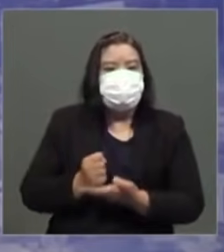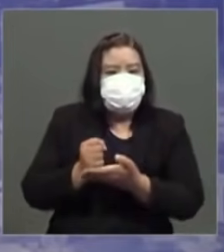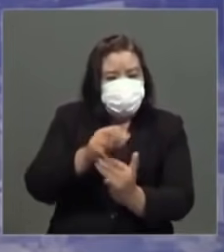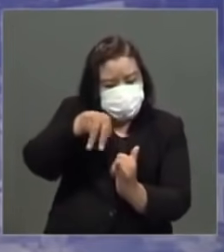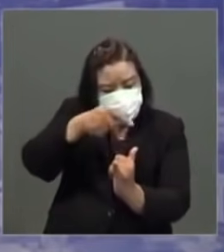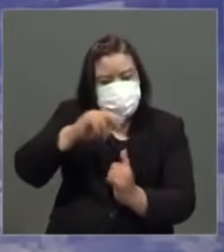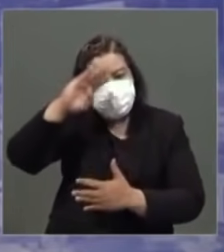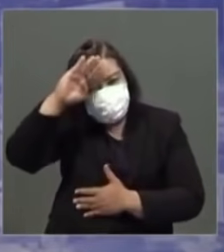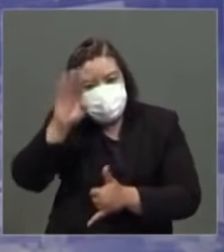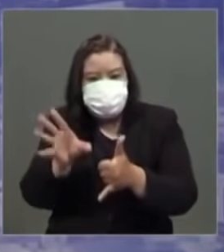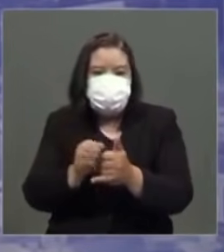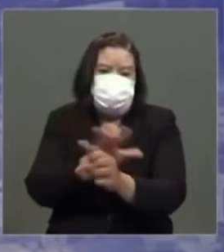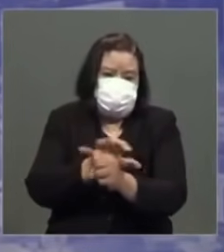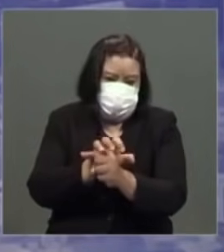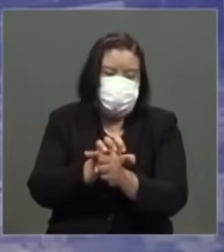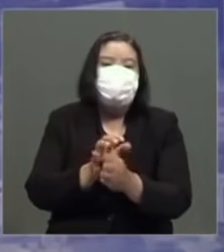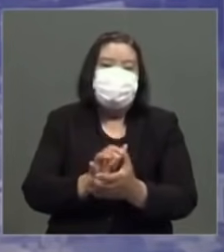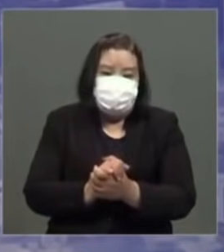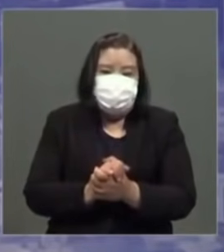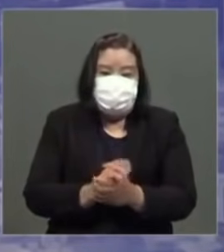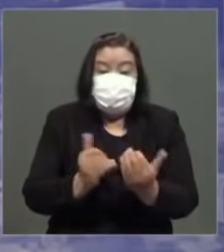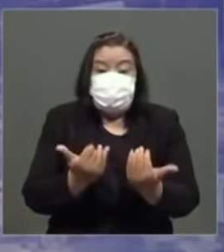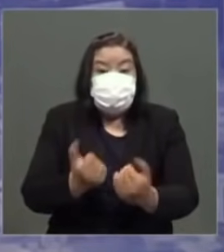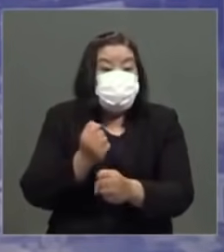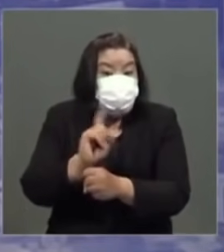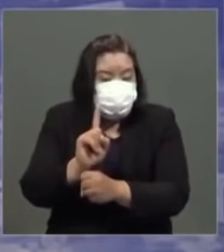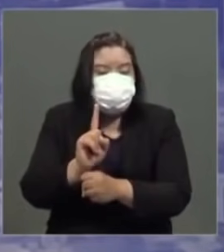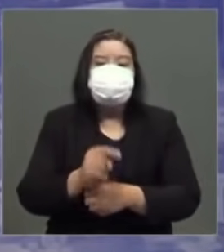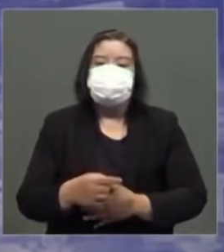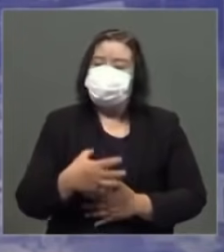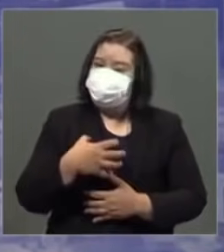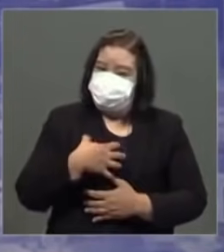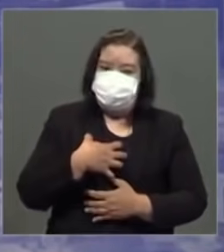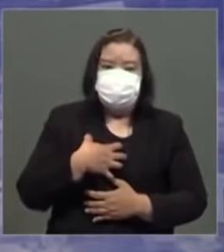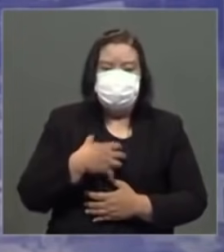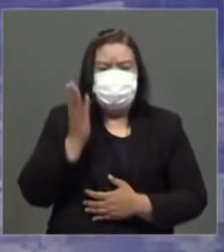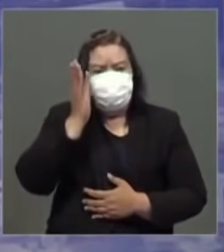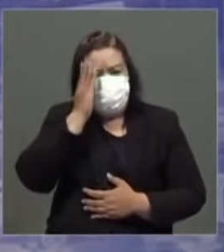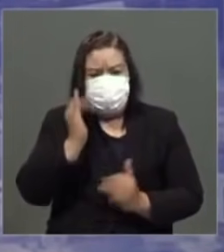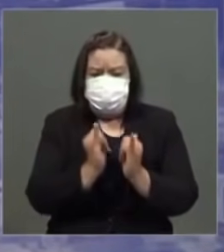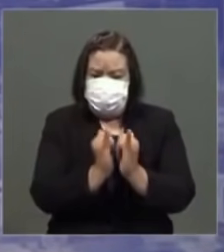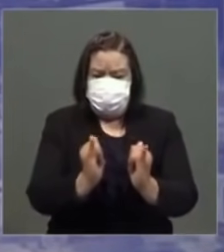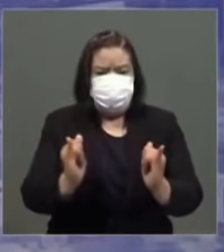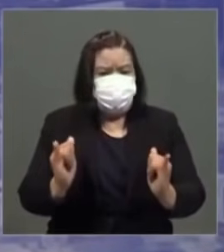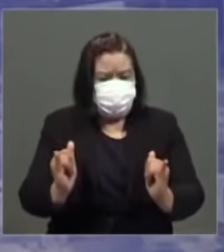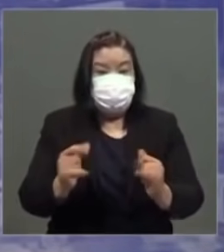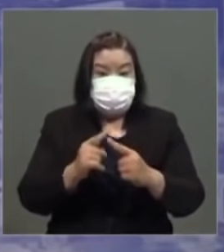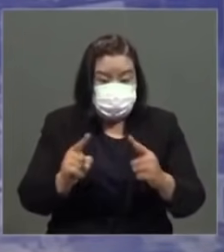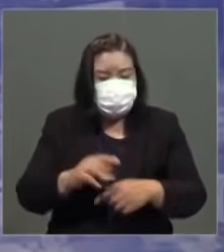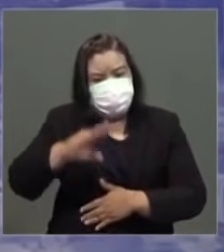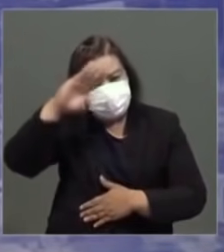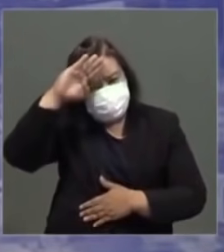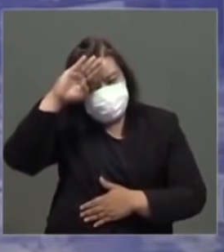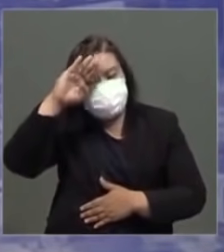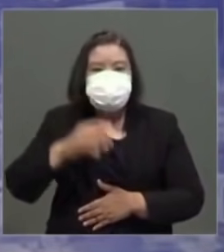ท่านนะครับที่สุดแล้วก็จะต้องการที่จะทำให้มีเตียงขึ้นมาแล้วก็ส่วนเตียงสีแดงก็